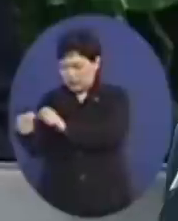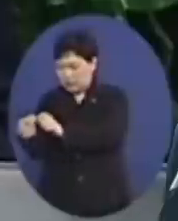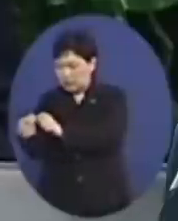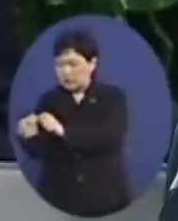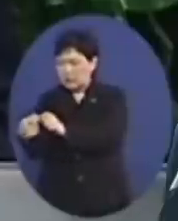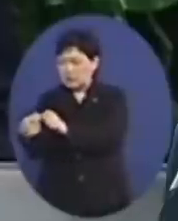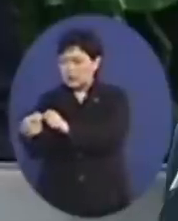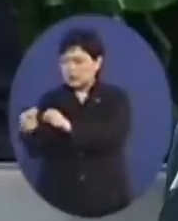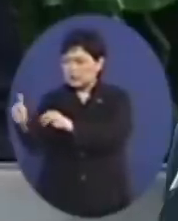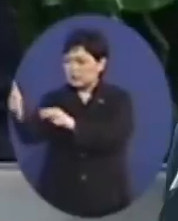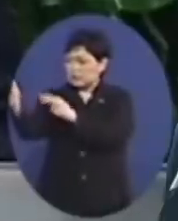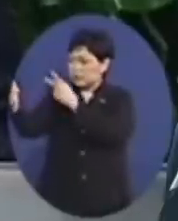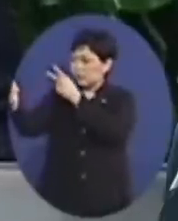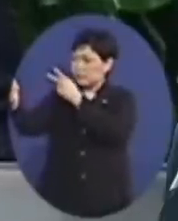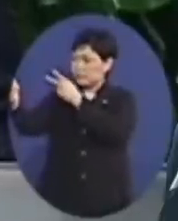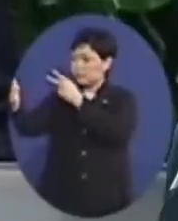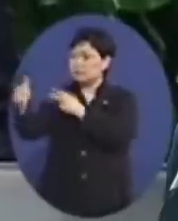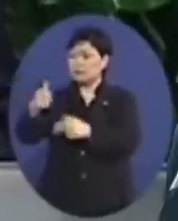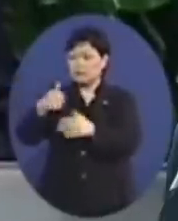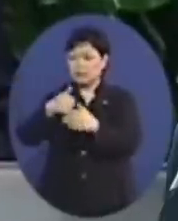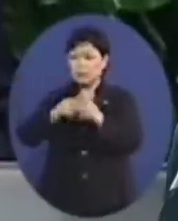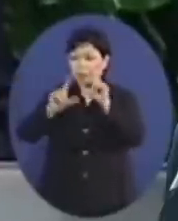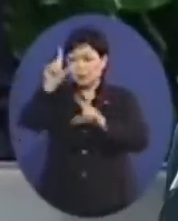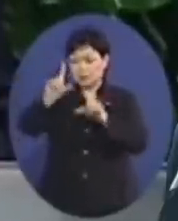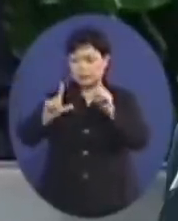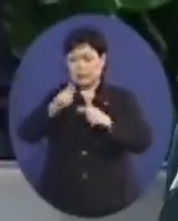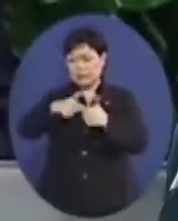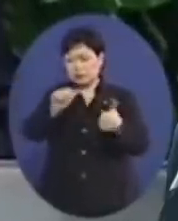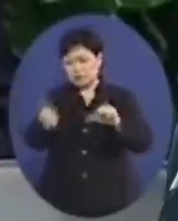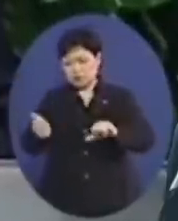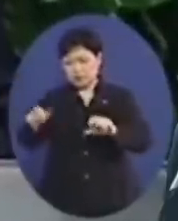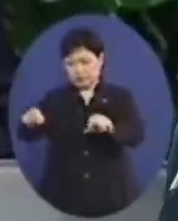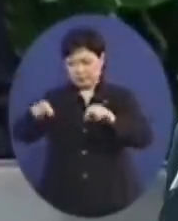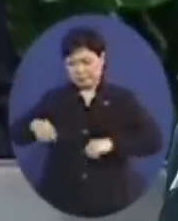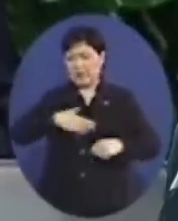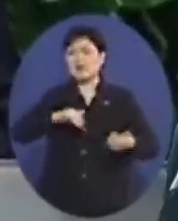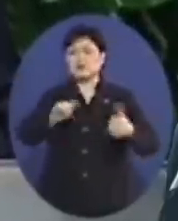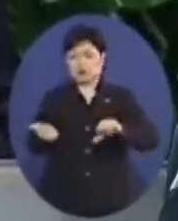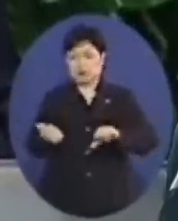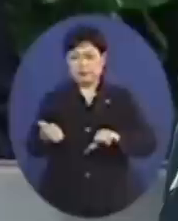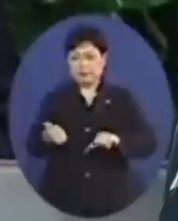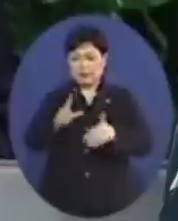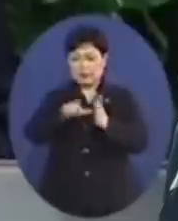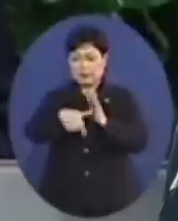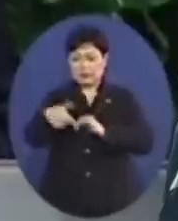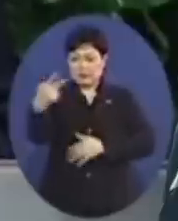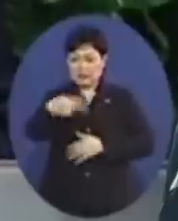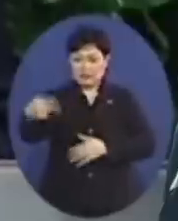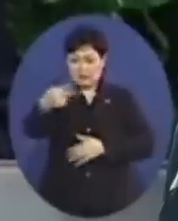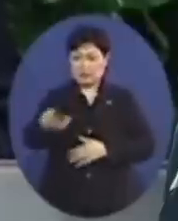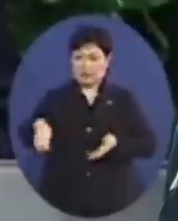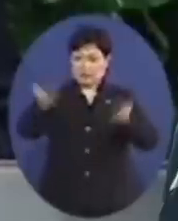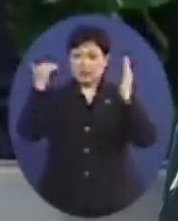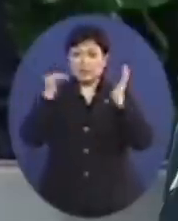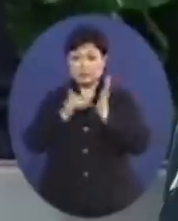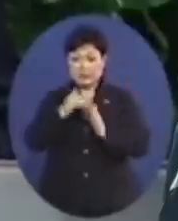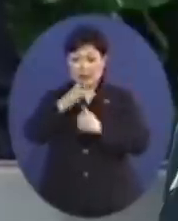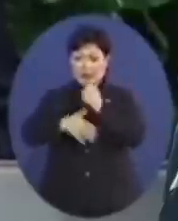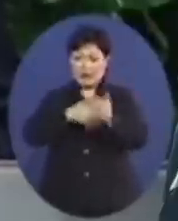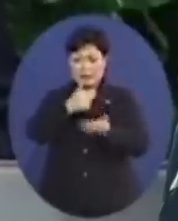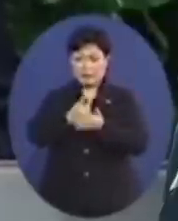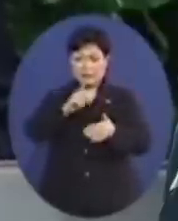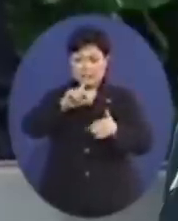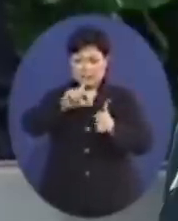그린 것은 예수 죽음, 내 죽음. 시간은 2000년 세월이 지났지만 하나님은